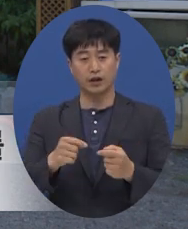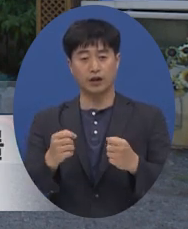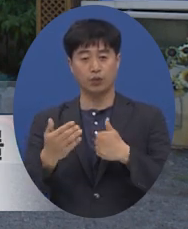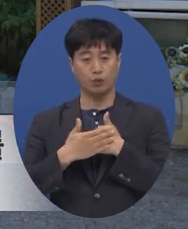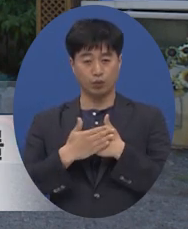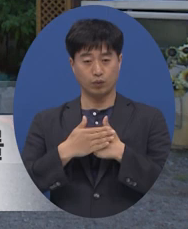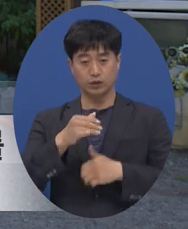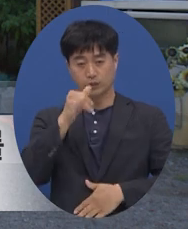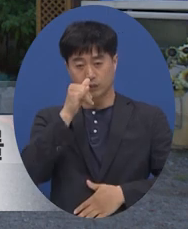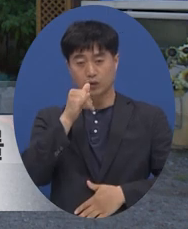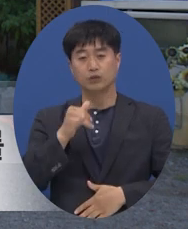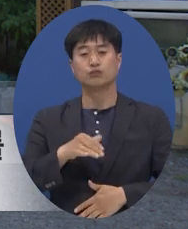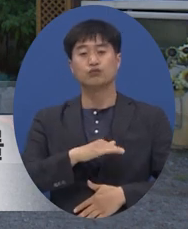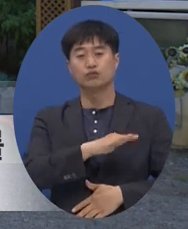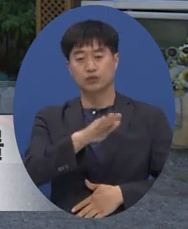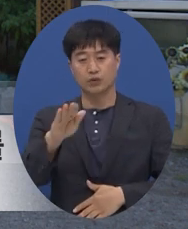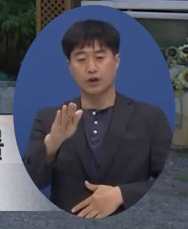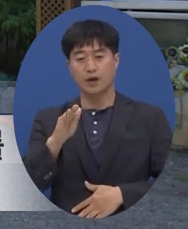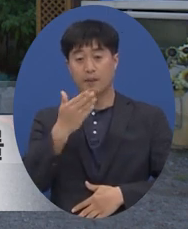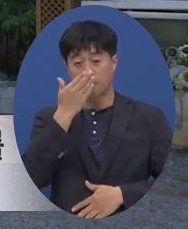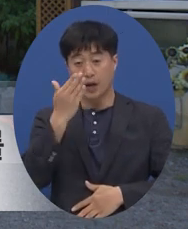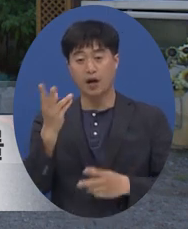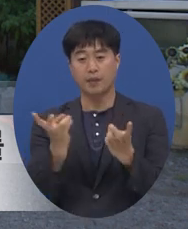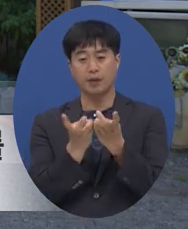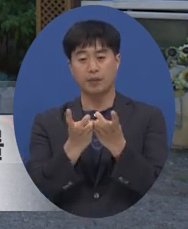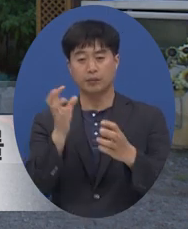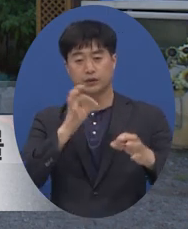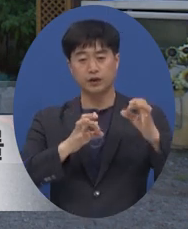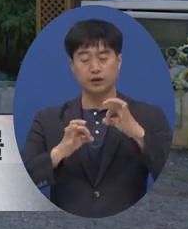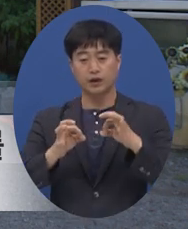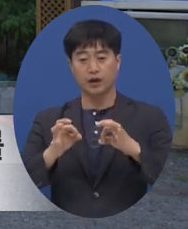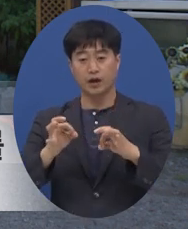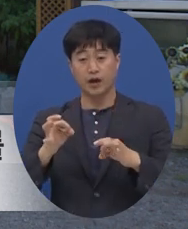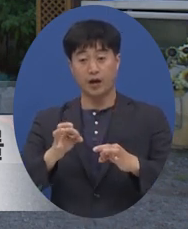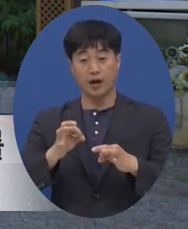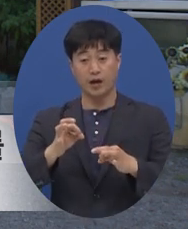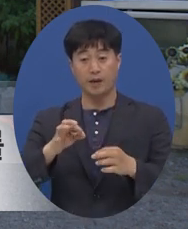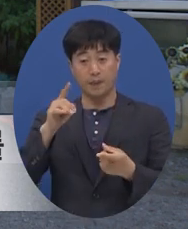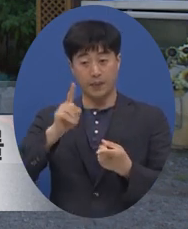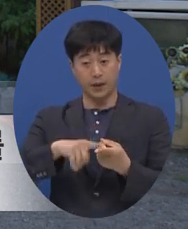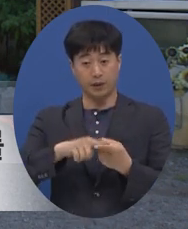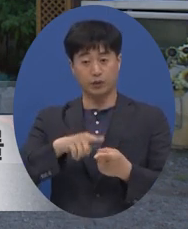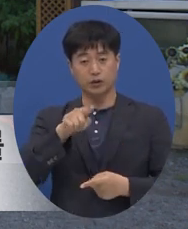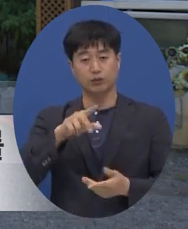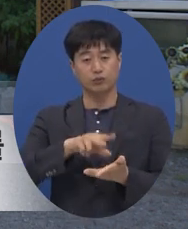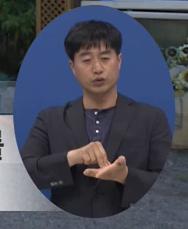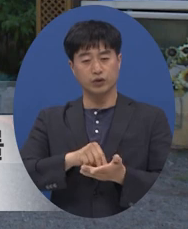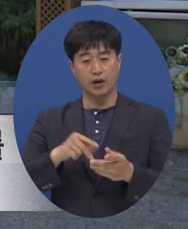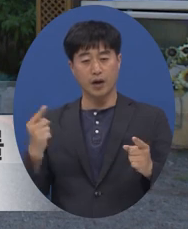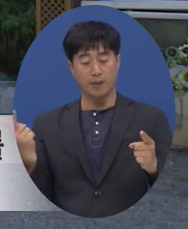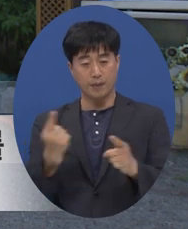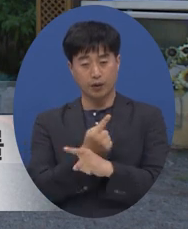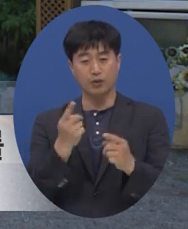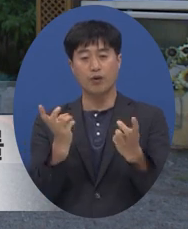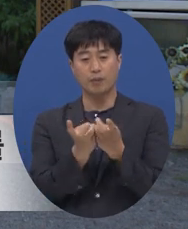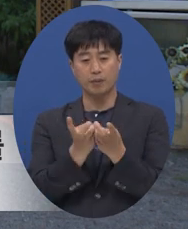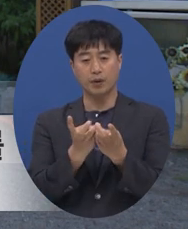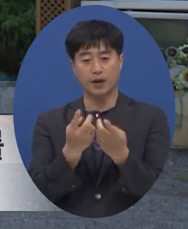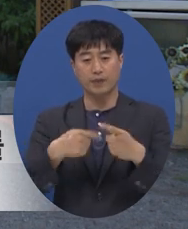주시면 저희하고 가능한 방법들을 좀 찾아서 합리적으로 이 문제를 개선하는 방향으로